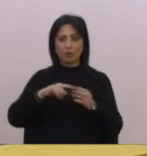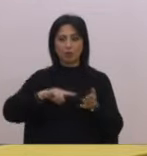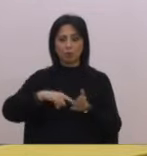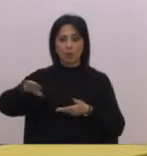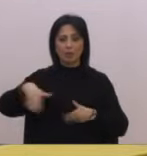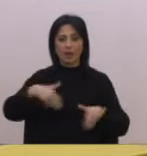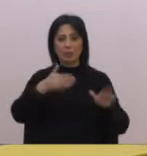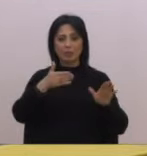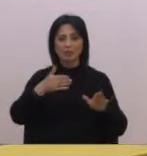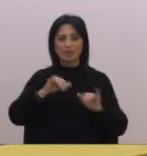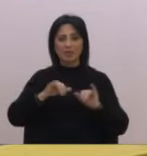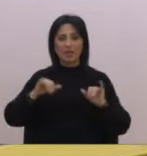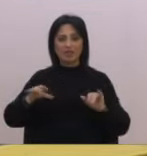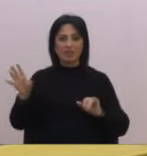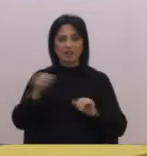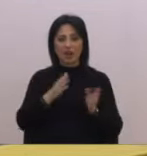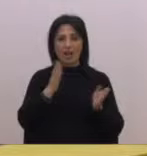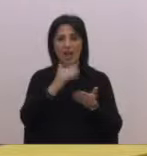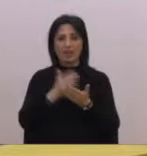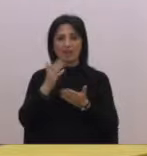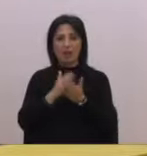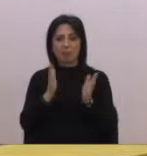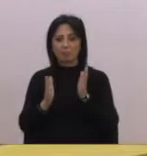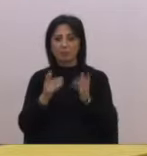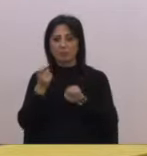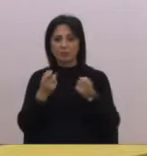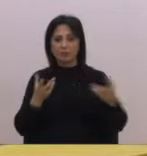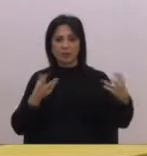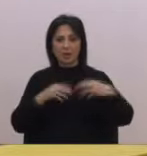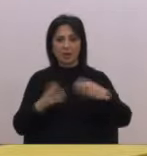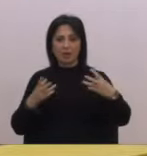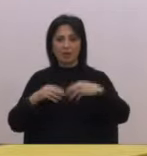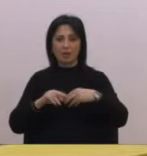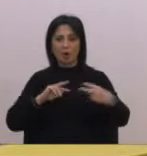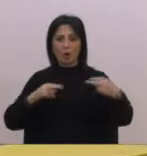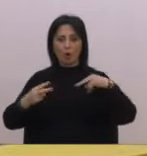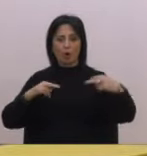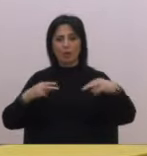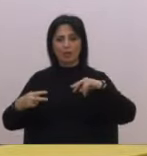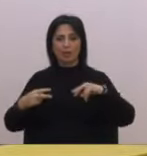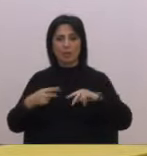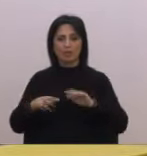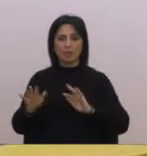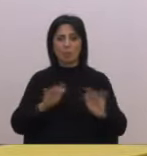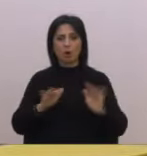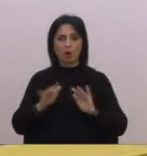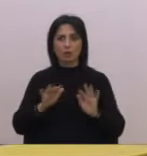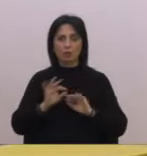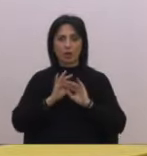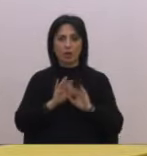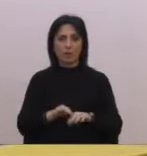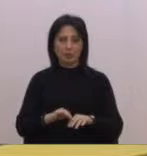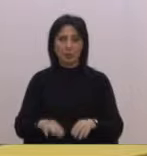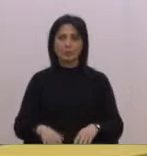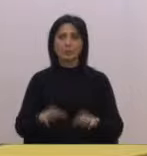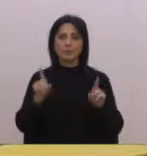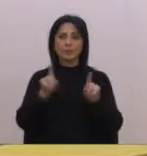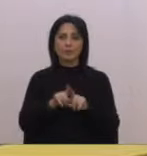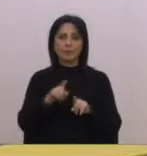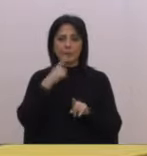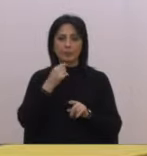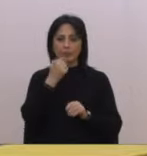დერეფნის განვითარების ყველა ეტაპს უნდა ყველა ელემენტს მოიცავს, მათ შორის კოორდინაციის, მათ შორის პროცედურების გამარტივების კუთხით, ასევე რა